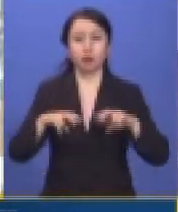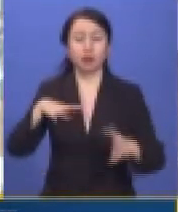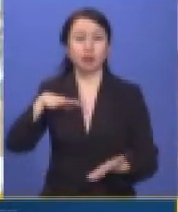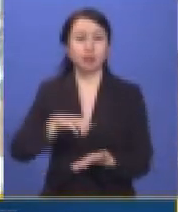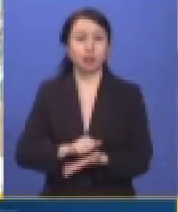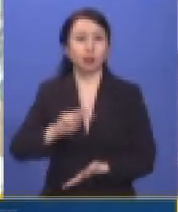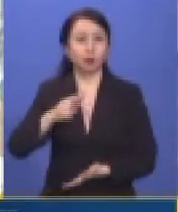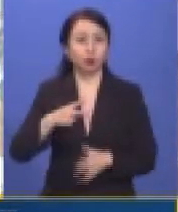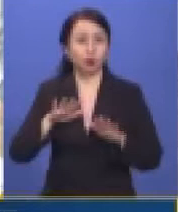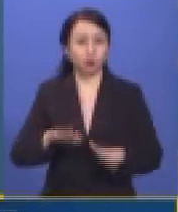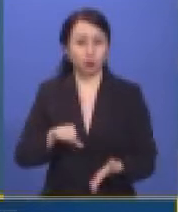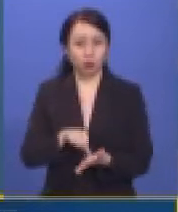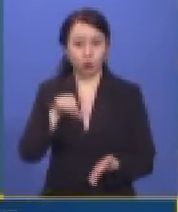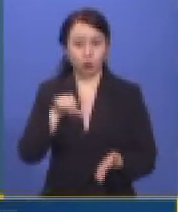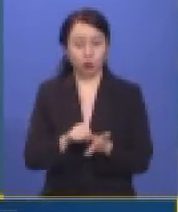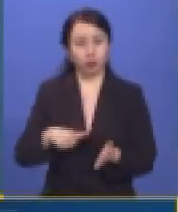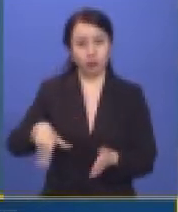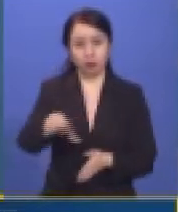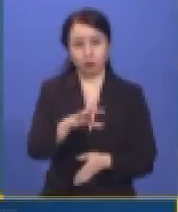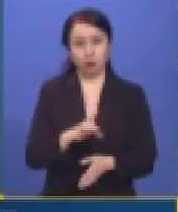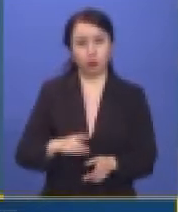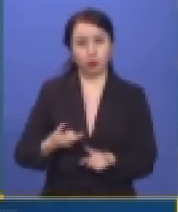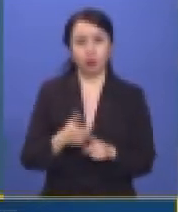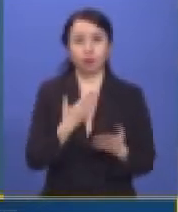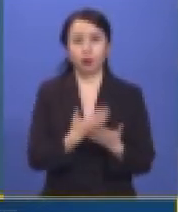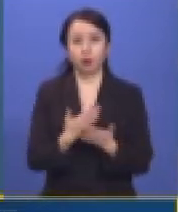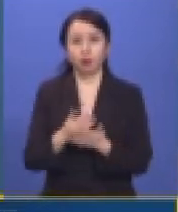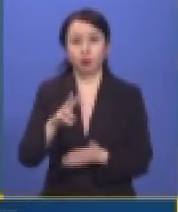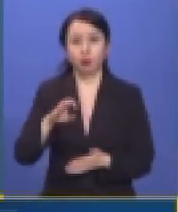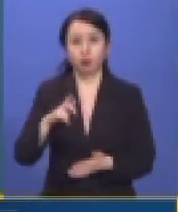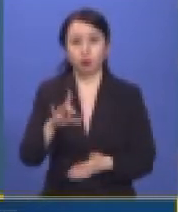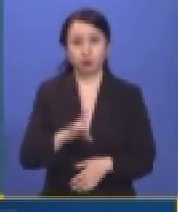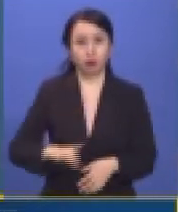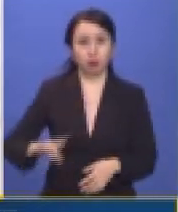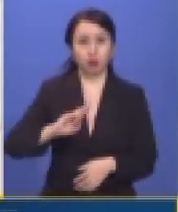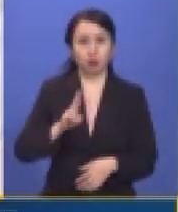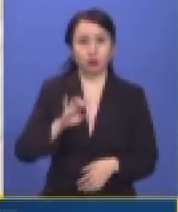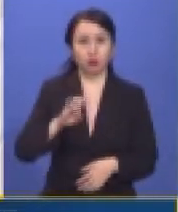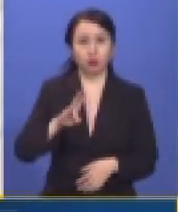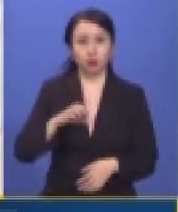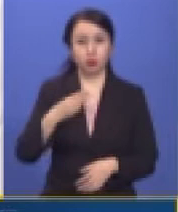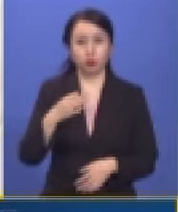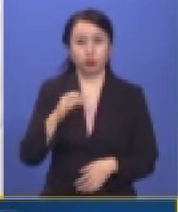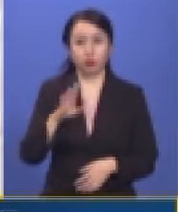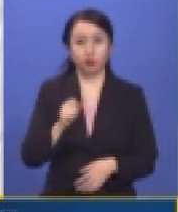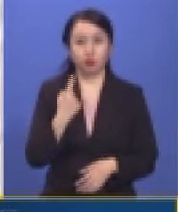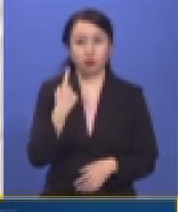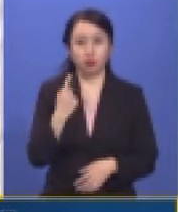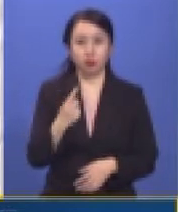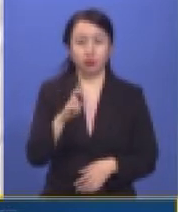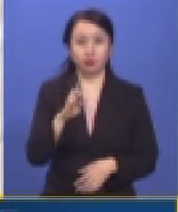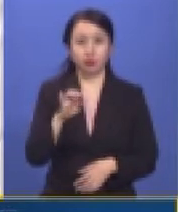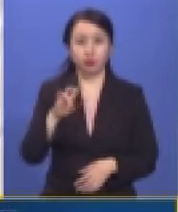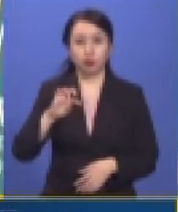второе место среди участников со всей республики. Это представители Мамлютского района, Кызылжарского и Мағжана Жумабаева. Одна из них –